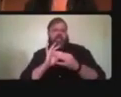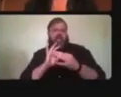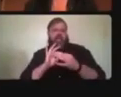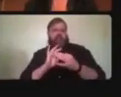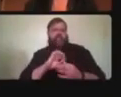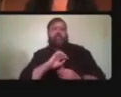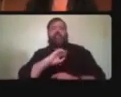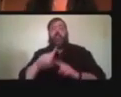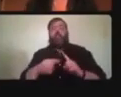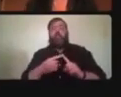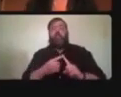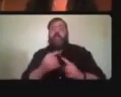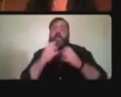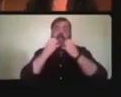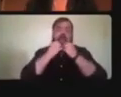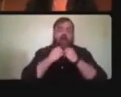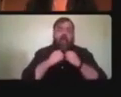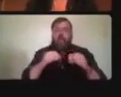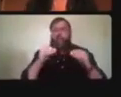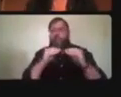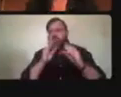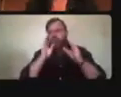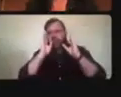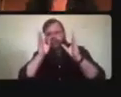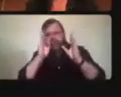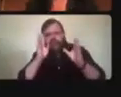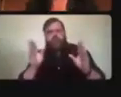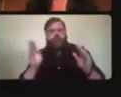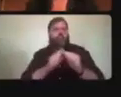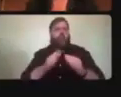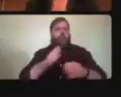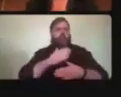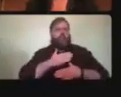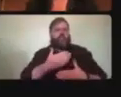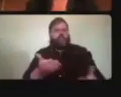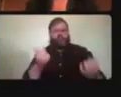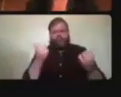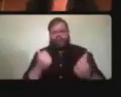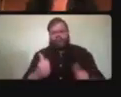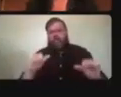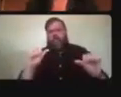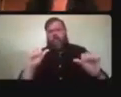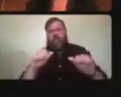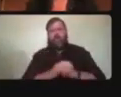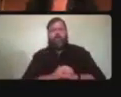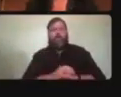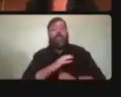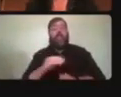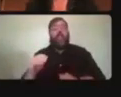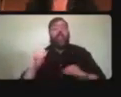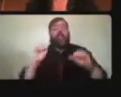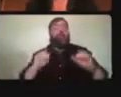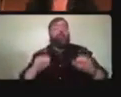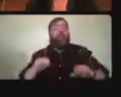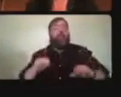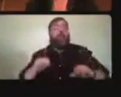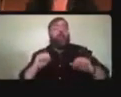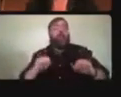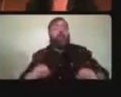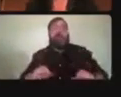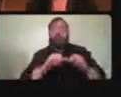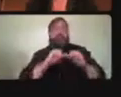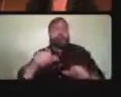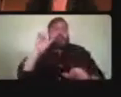Wanaweza kuhisi upendo, na kwa hivyo wanaweza